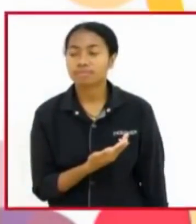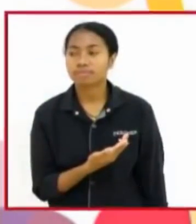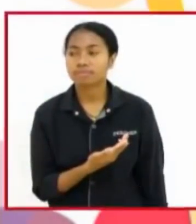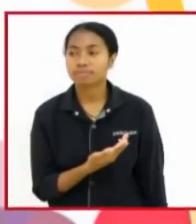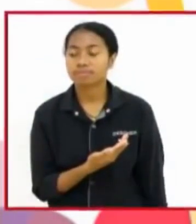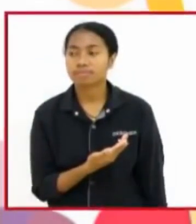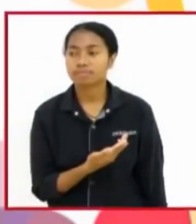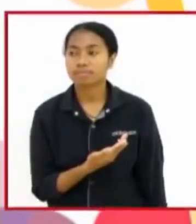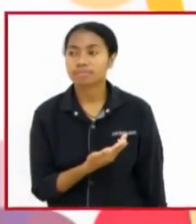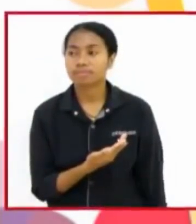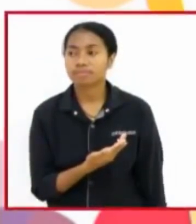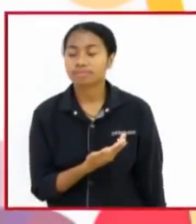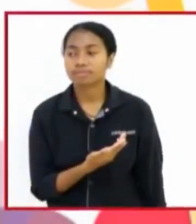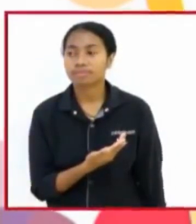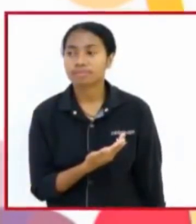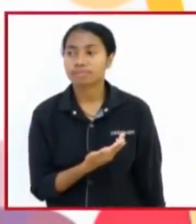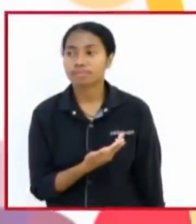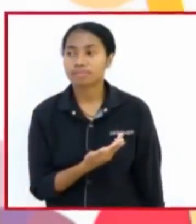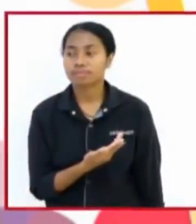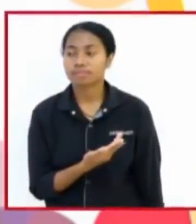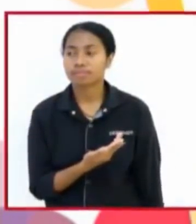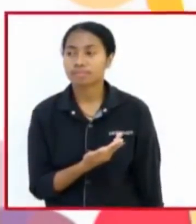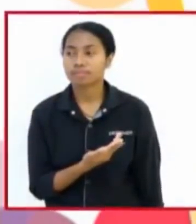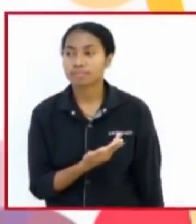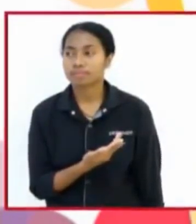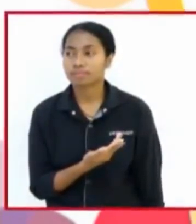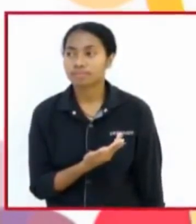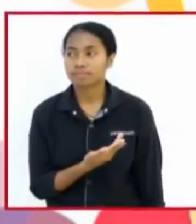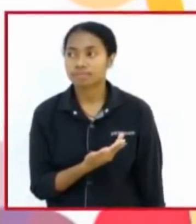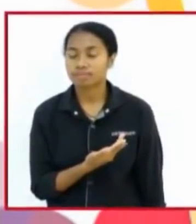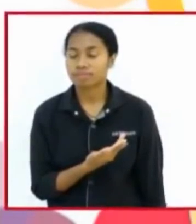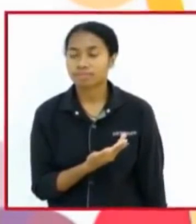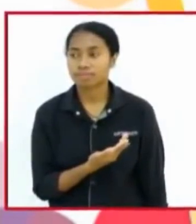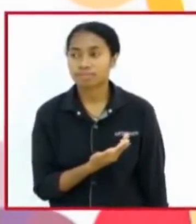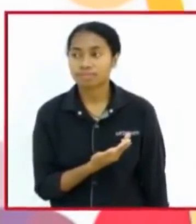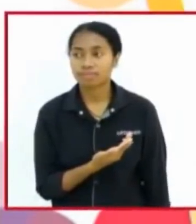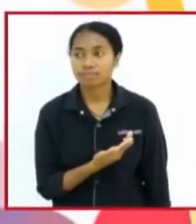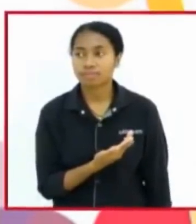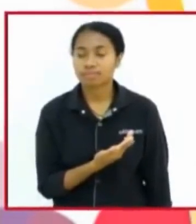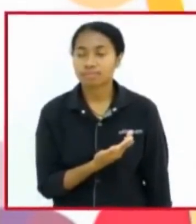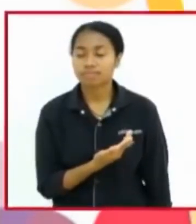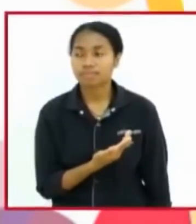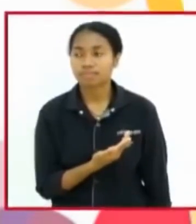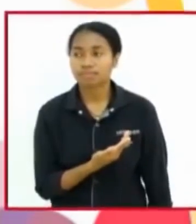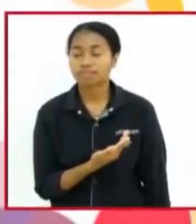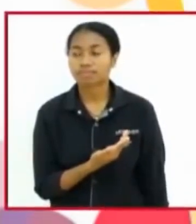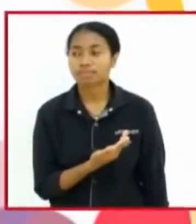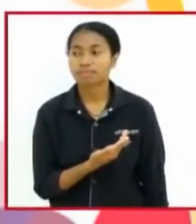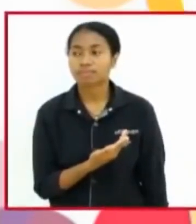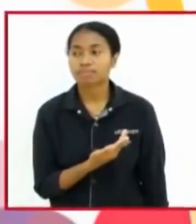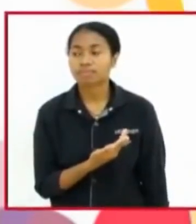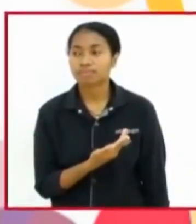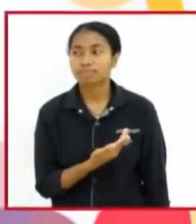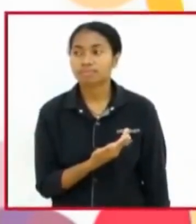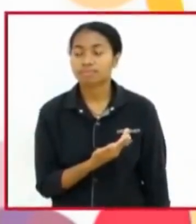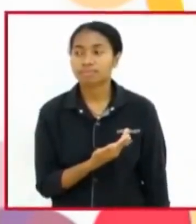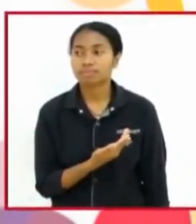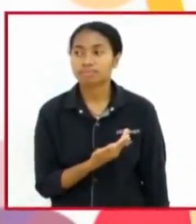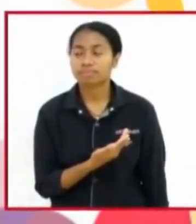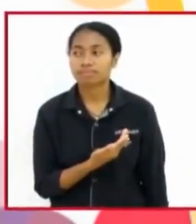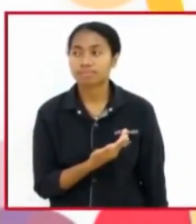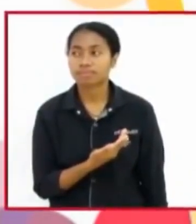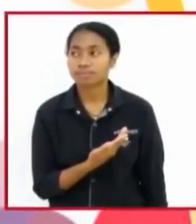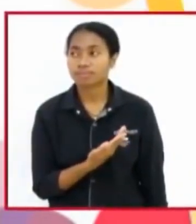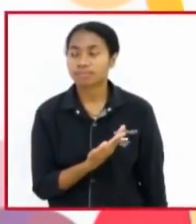orang Arab yang masuk ke dalam kontrol Israel di wilayah yang baru didapat banyak dari penduduk wilayah-wilayah tersebut mengungsi keluar Israel